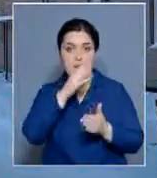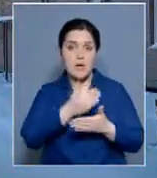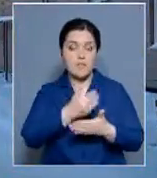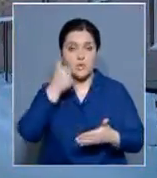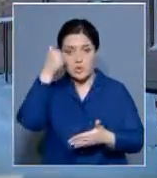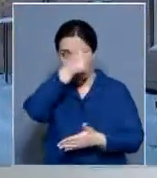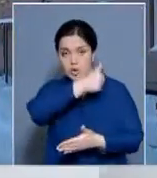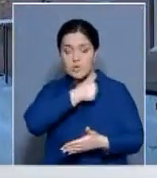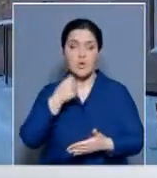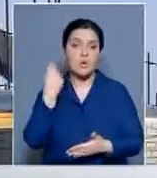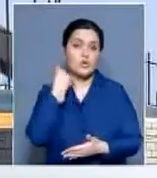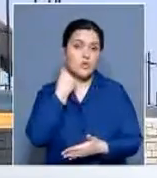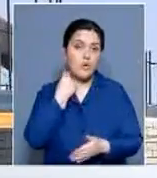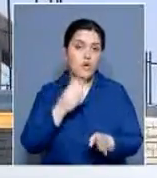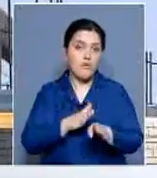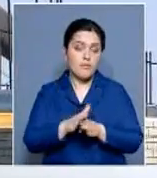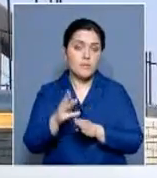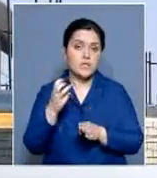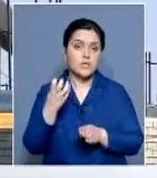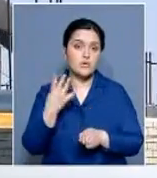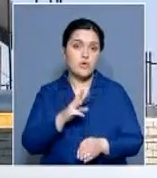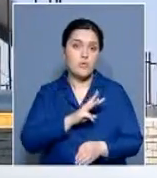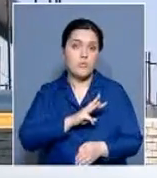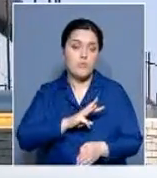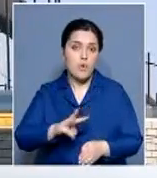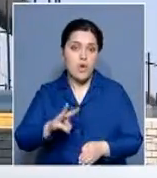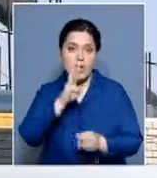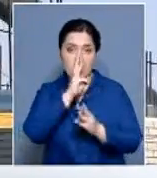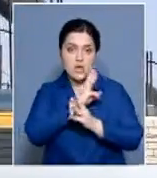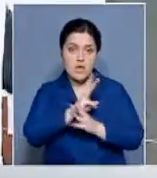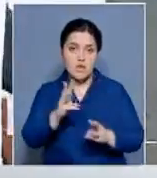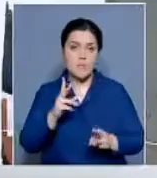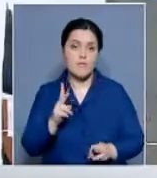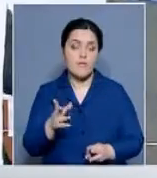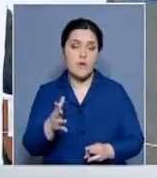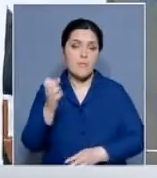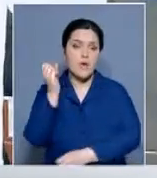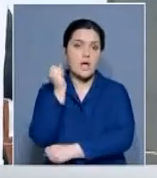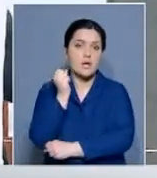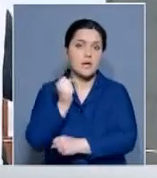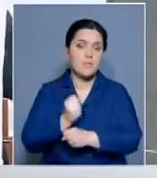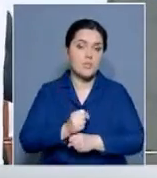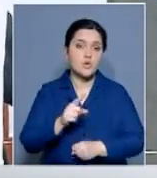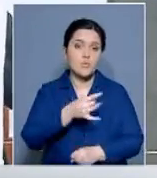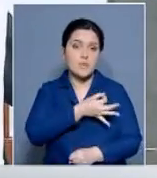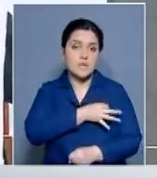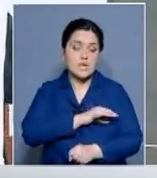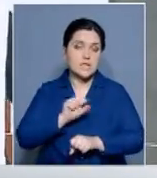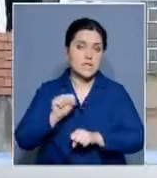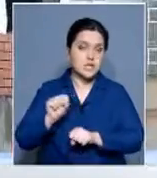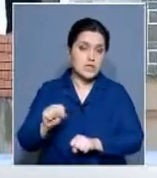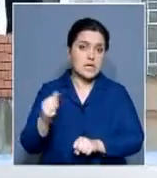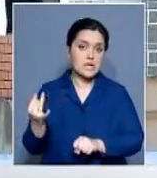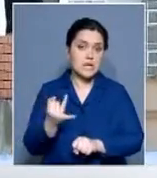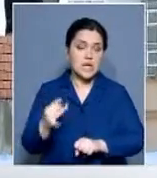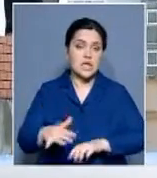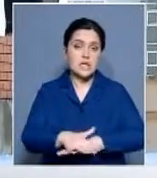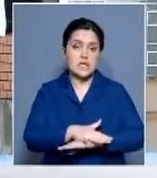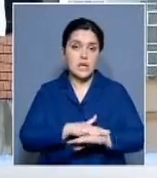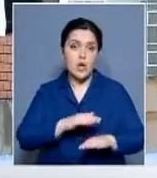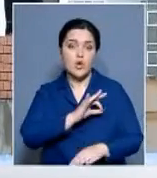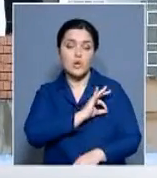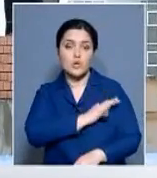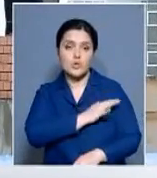задолженность в 340 миллионов, а зарплату тогда получили около 2500 работников. Чтобы эффективнее защищать интересы населения,